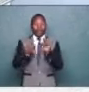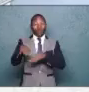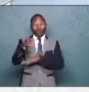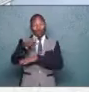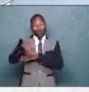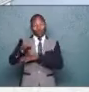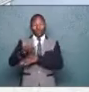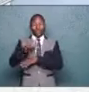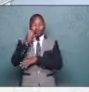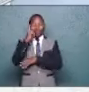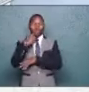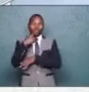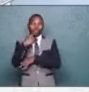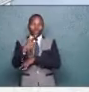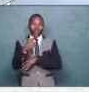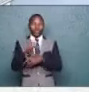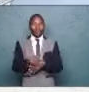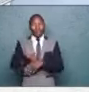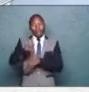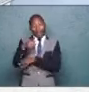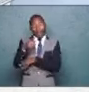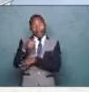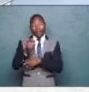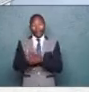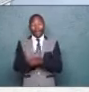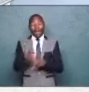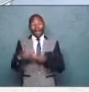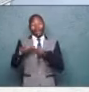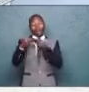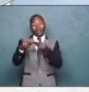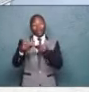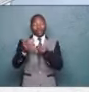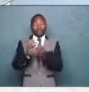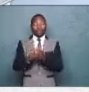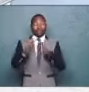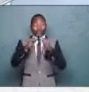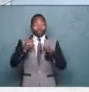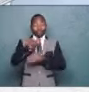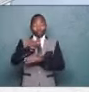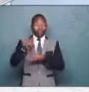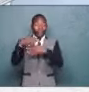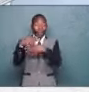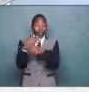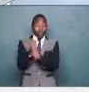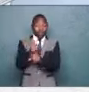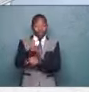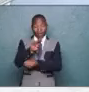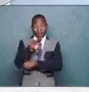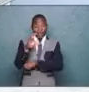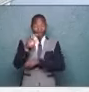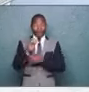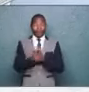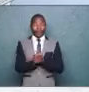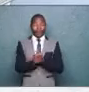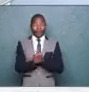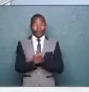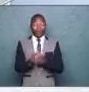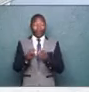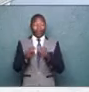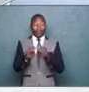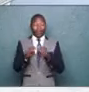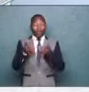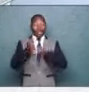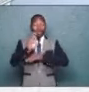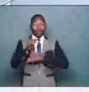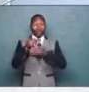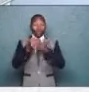mashado, wonetsetsani kuti maina akaperekedwa ku maofesi a bungwe loyendetsa chisankho ya ku konsolo